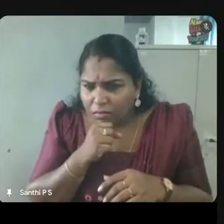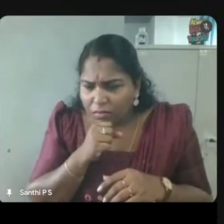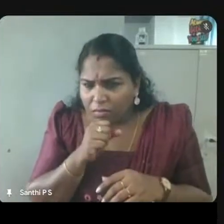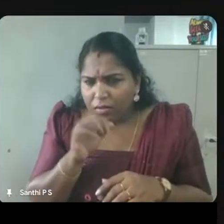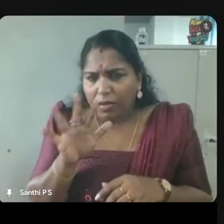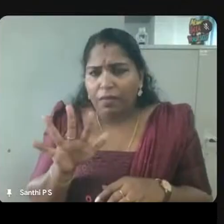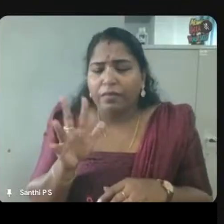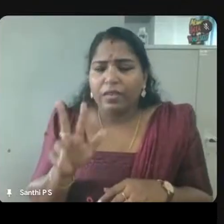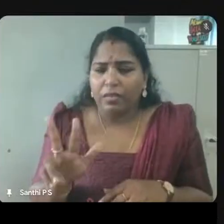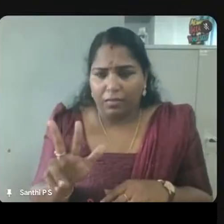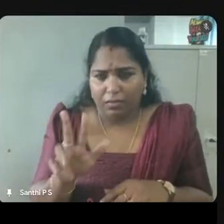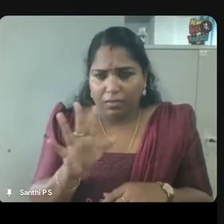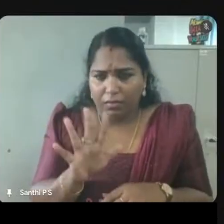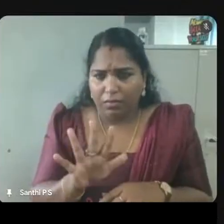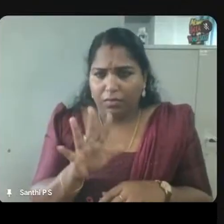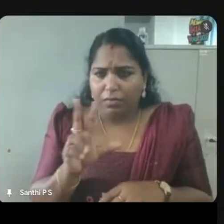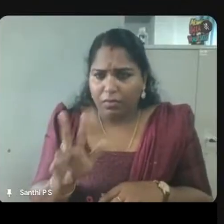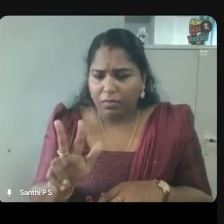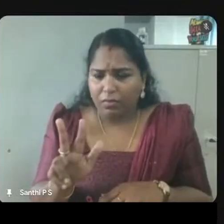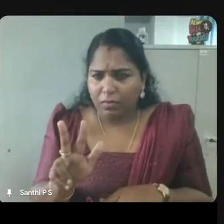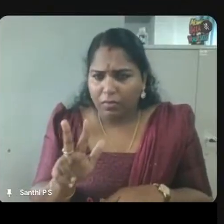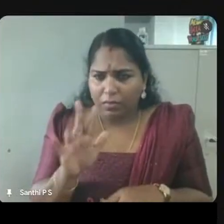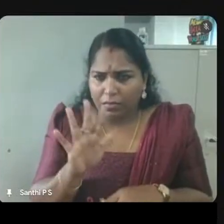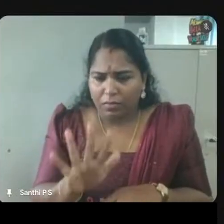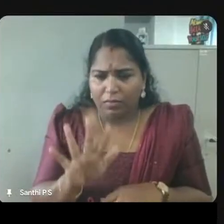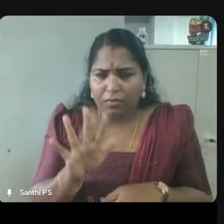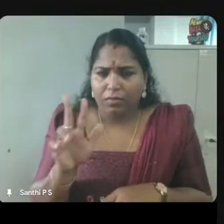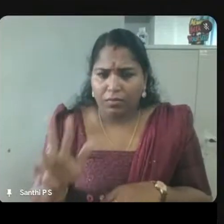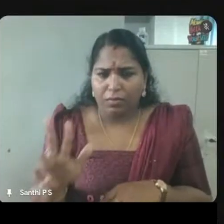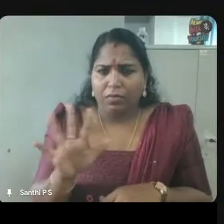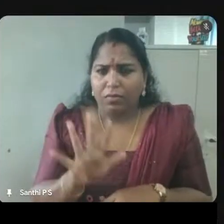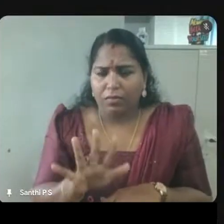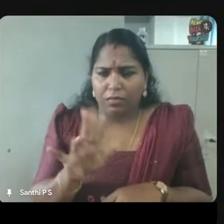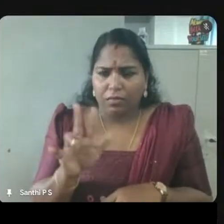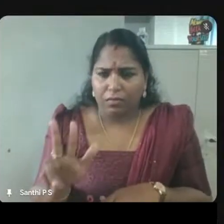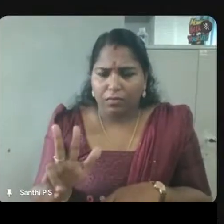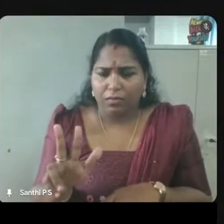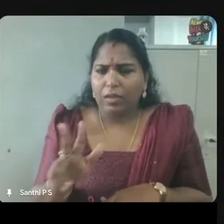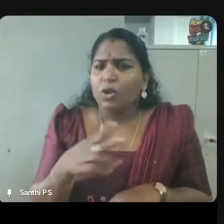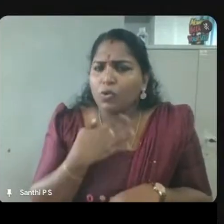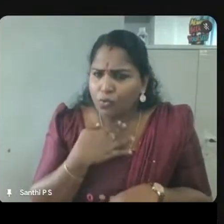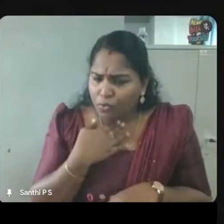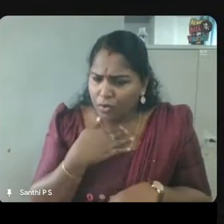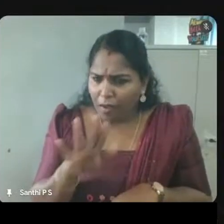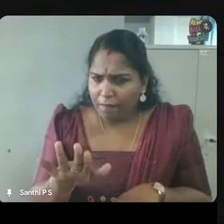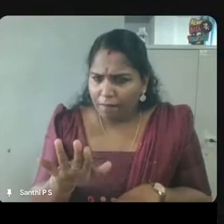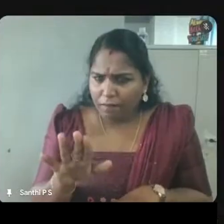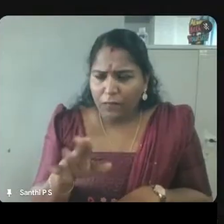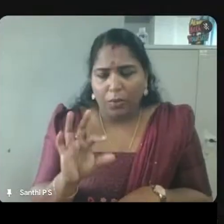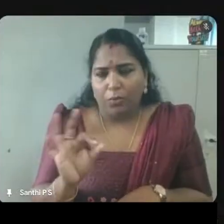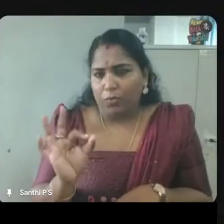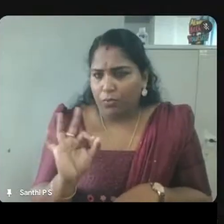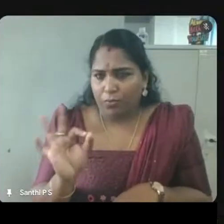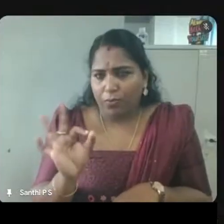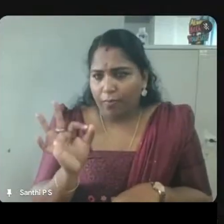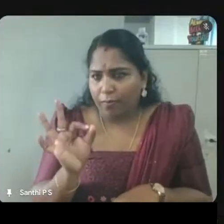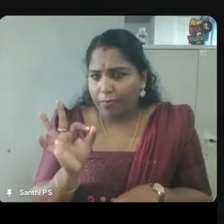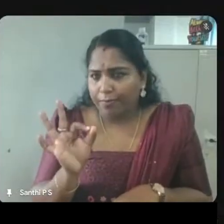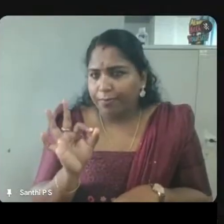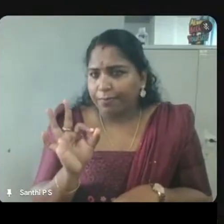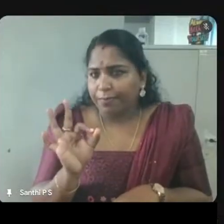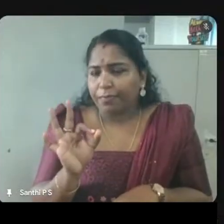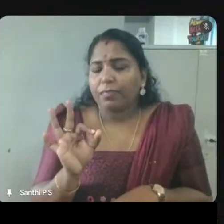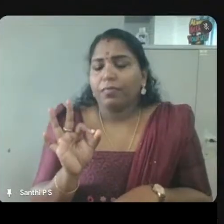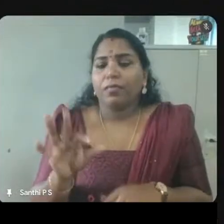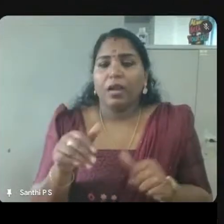സോറി, 58, 58. ഡയബറ്റിക് ആണോ മാം? ഇല്ല അല്ല. അല്ല. ഓക്കെ, ആർത്രൈറ്റിസ് ഉണ്ട്.